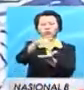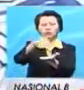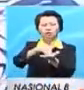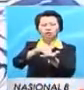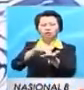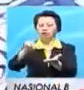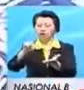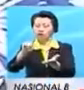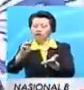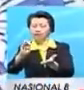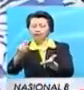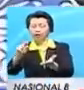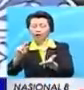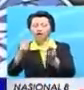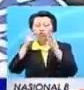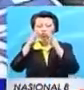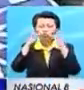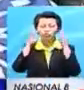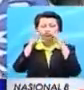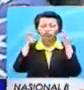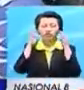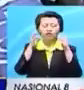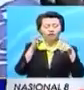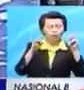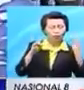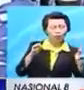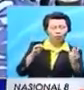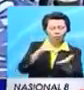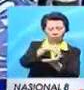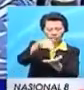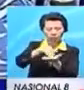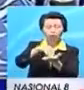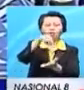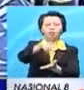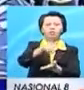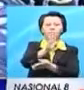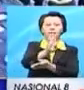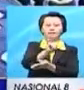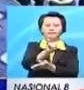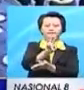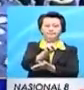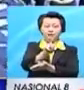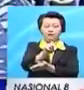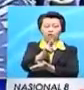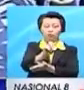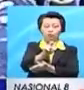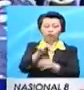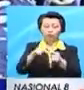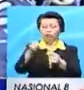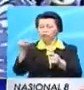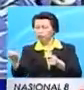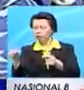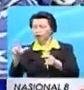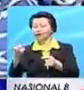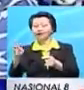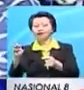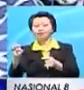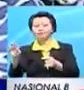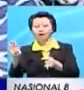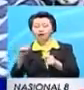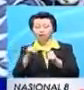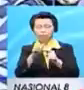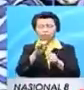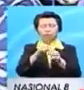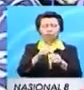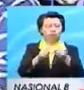Kuching. Di tengah-tengah adalah Bintulu. Fakta geografik inilah menyebabkan ya bandaraya,